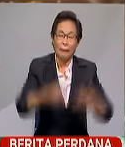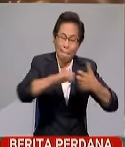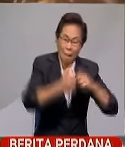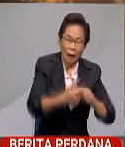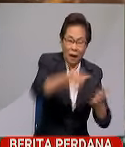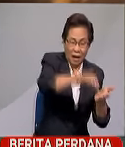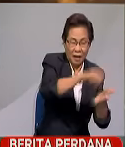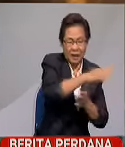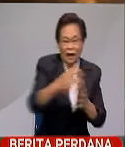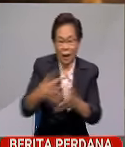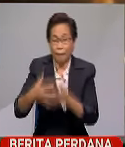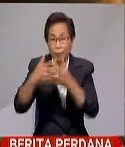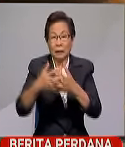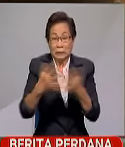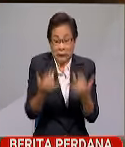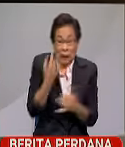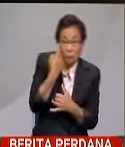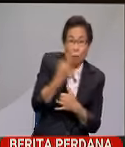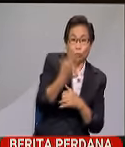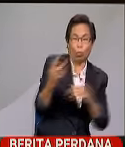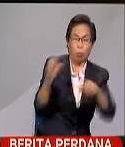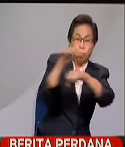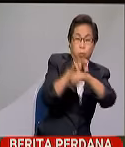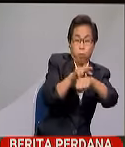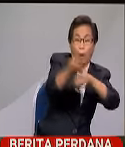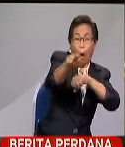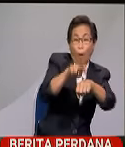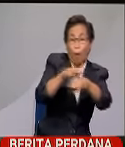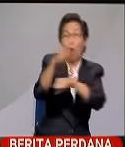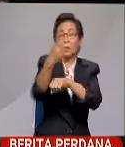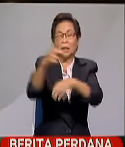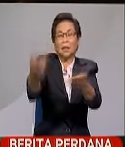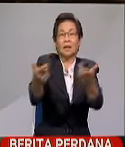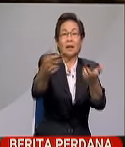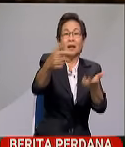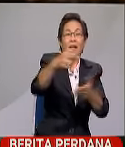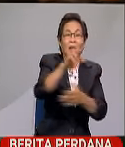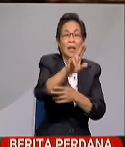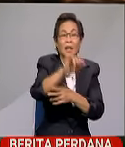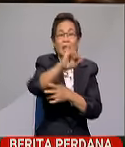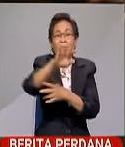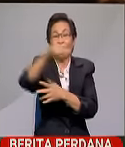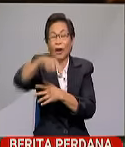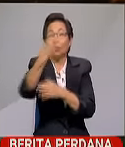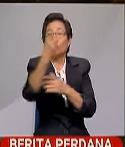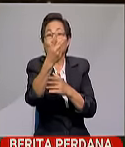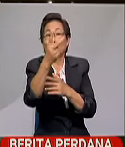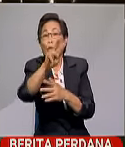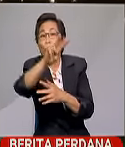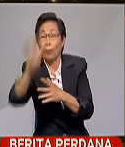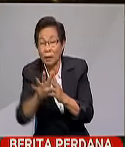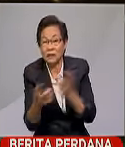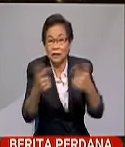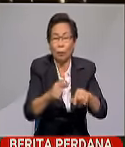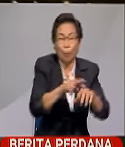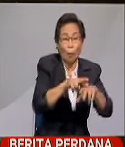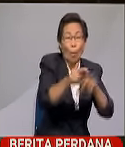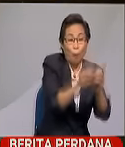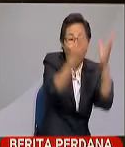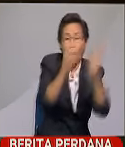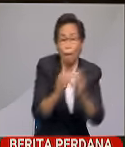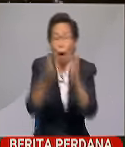Krisis Iran-Amerika. Terkini, dua serangan roket berlaku di Iraq. Dalam tempoh 24 jam, dua letupan berlaku di Baghdad